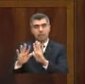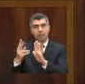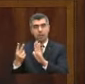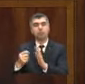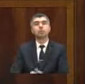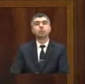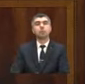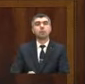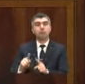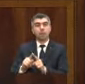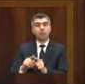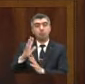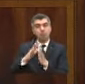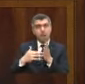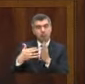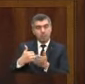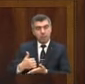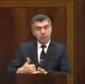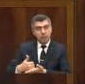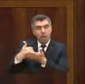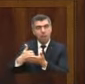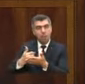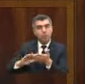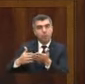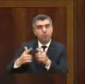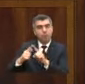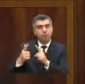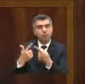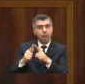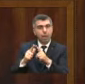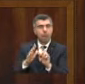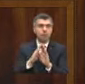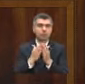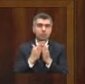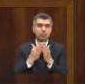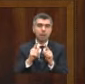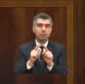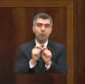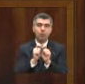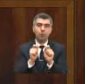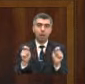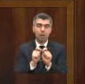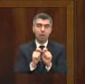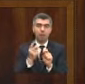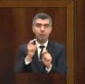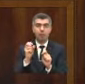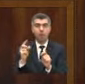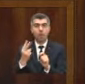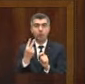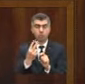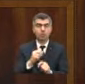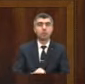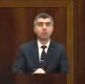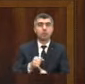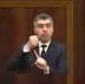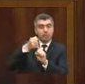المستفيدين من برامج الدعم الاجتماعي وحدات الوكالة الوطنية للسجلات الذي نشر بالجريدة الرسمية في يناير 2021. تعمل